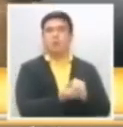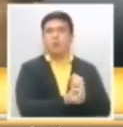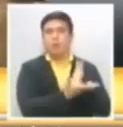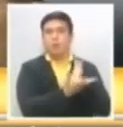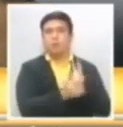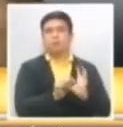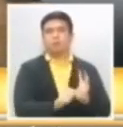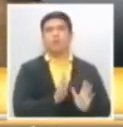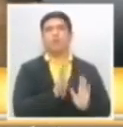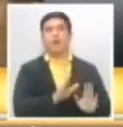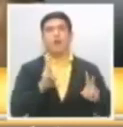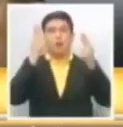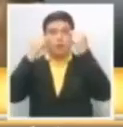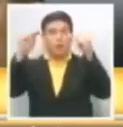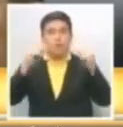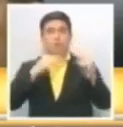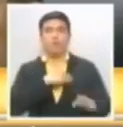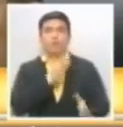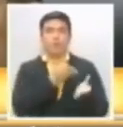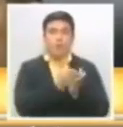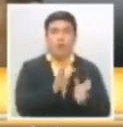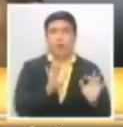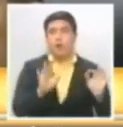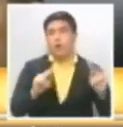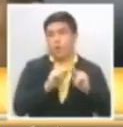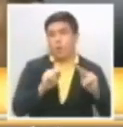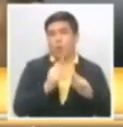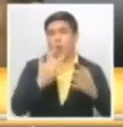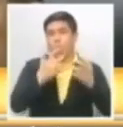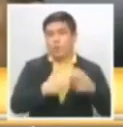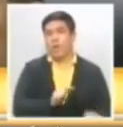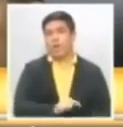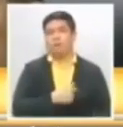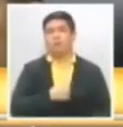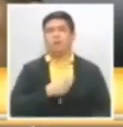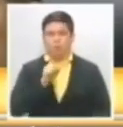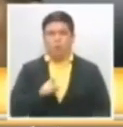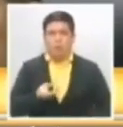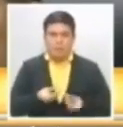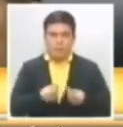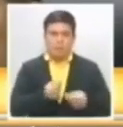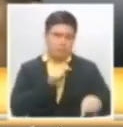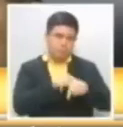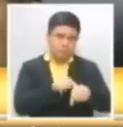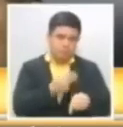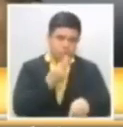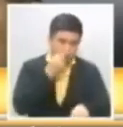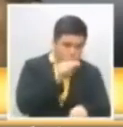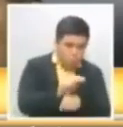ผ่านไปถึงนายกรัฐมนตรีผ่านไปถึงรัฐมนตรีว่าการกระทรวงอุตสาหกรรมต้องรีบเข้าไปดูแลแก้ไขอย่างเร่งด่ว